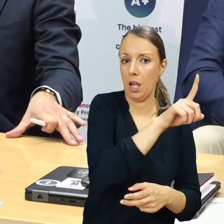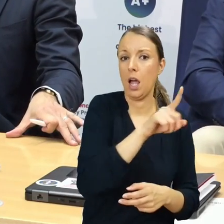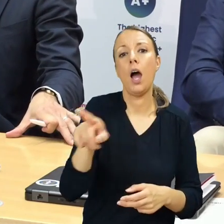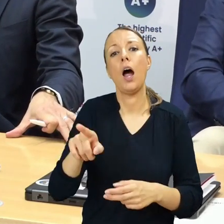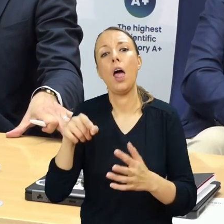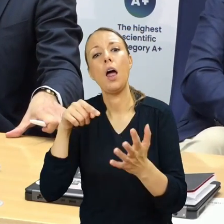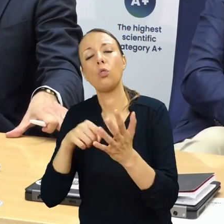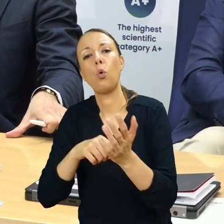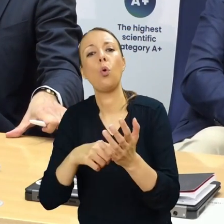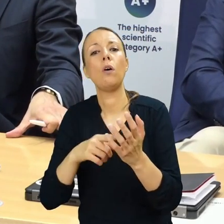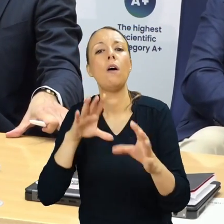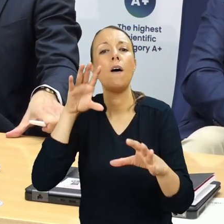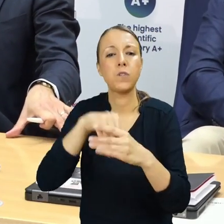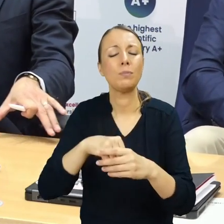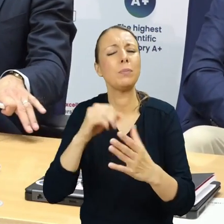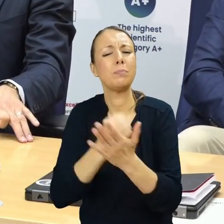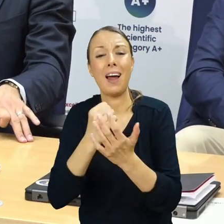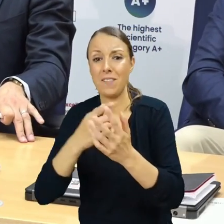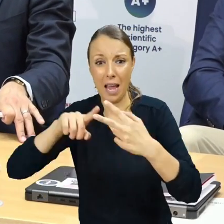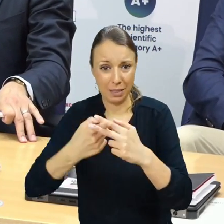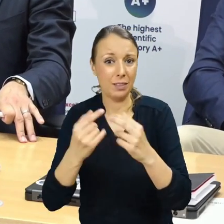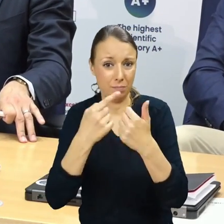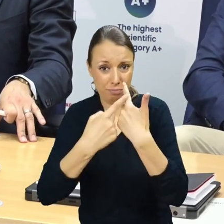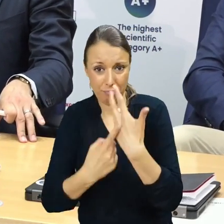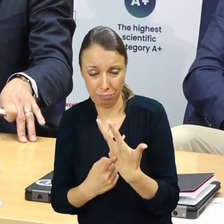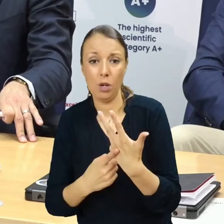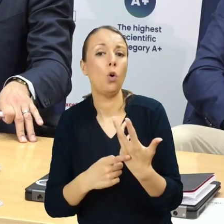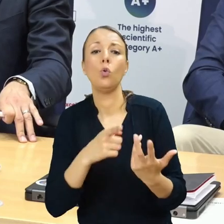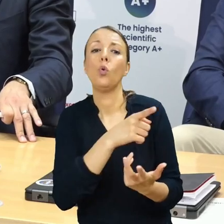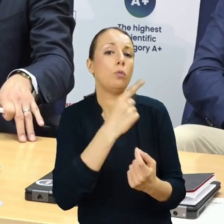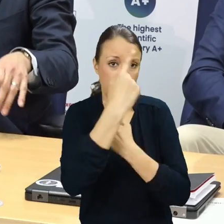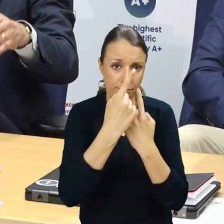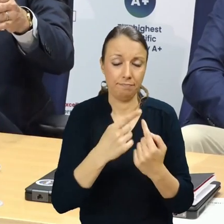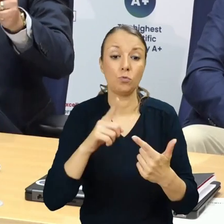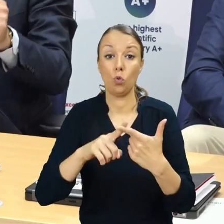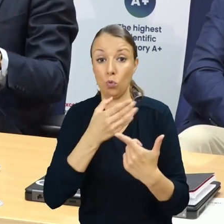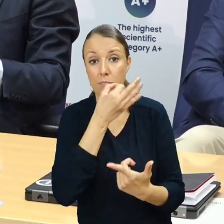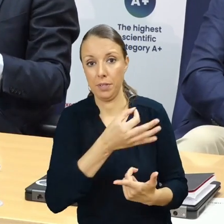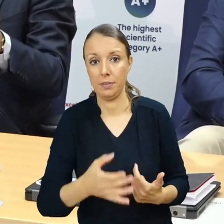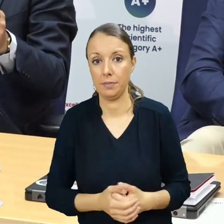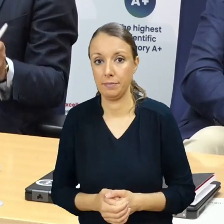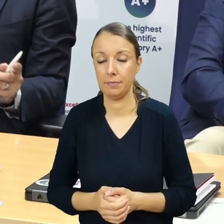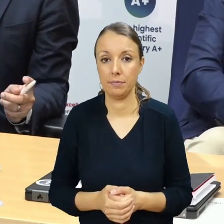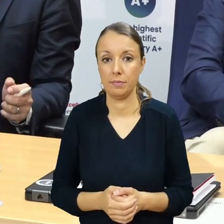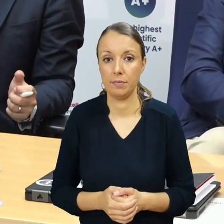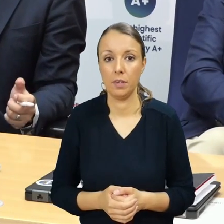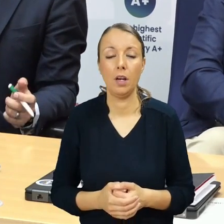dogmatyczne ramy sprawy administracyjnej? Po drugie pytanie. Jeżeli byśmy dali tutaj kredyt